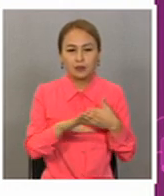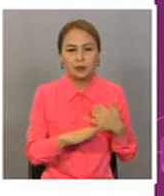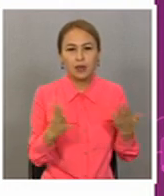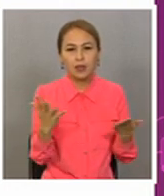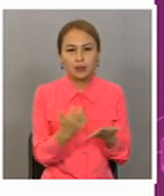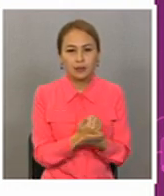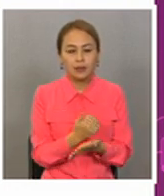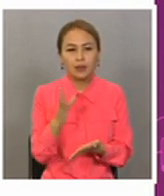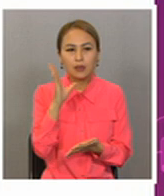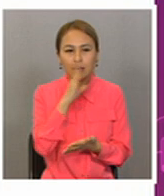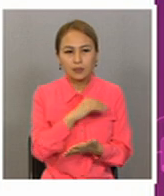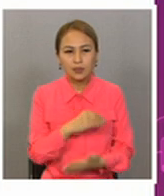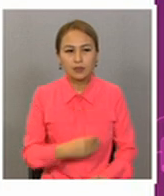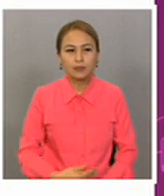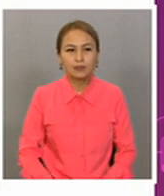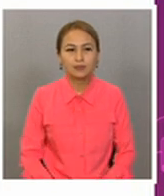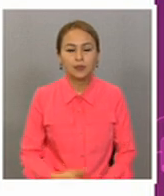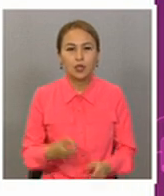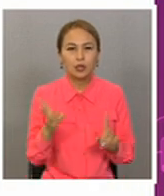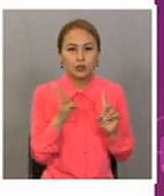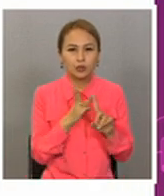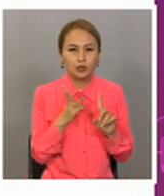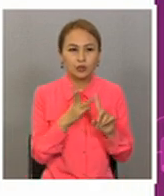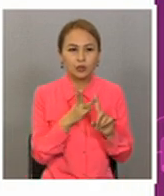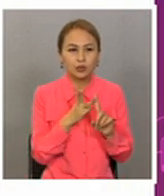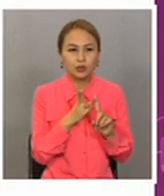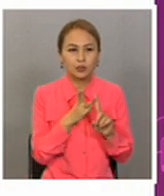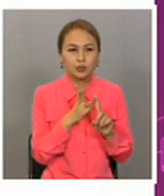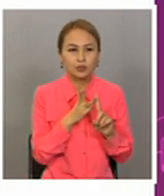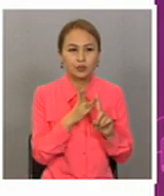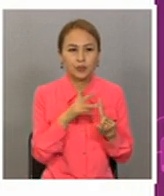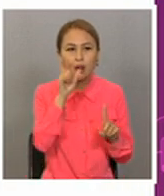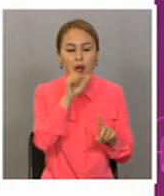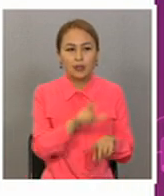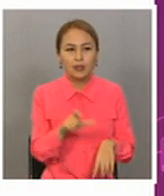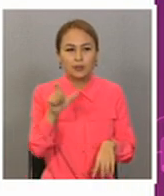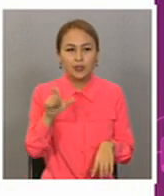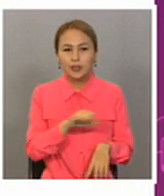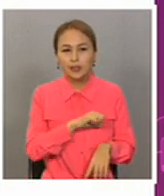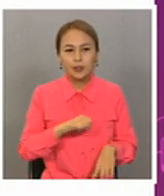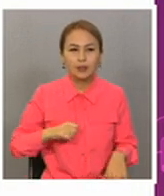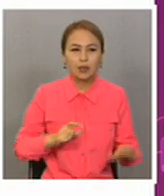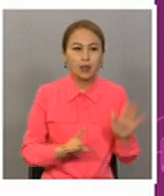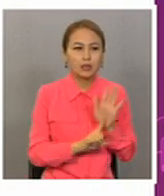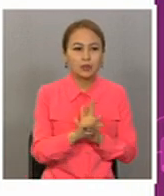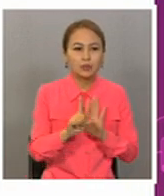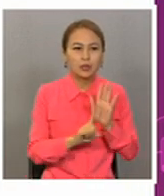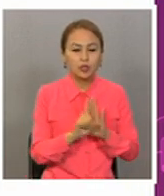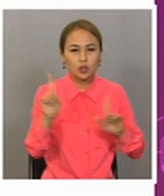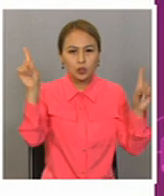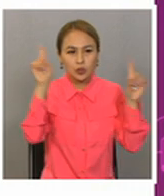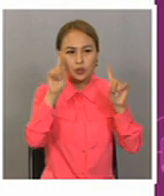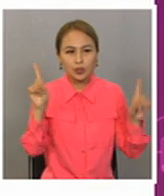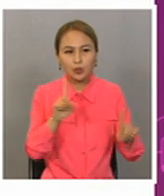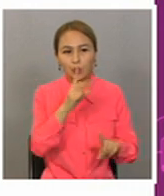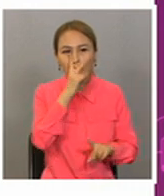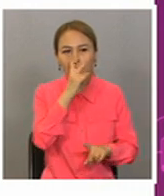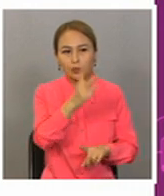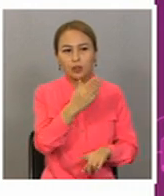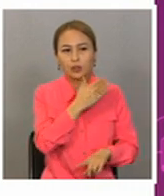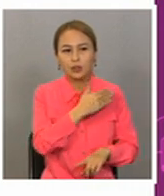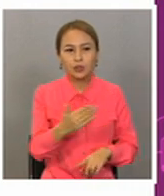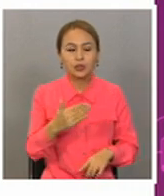аламыз. Үшінші, адамдар ең алдымен жұлдыздарды көріп,